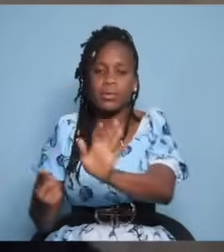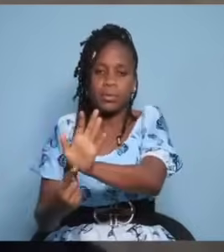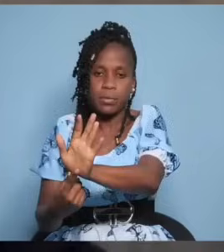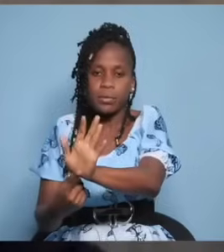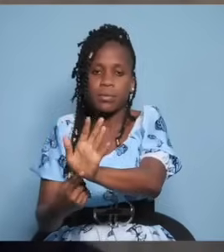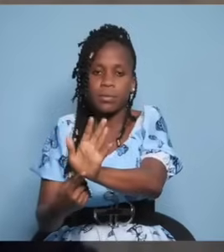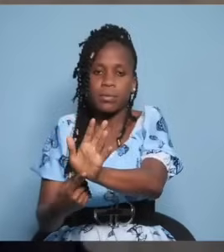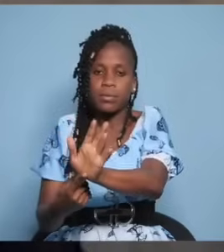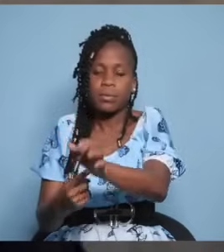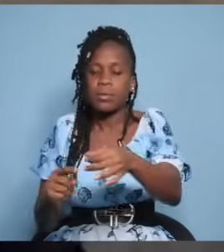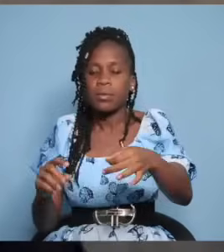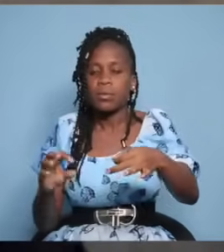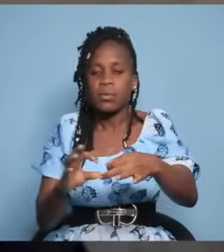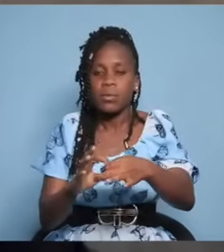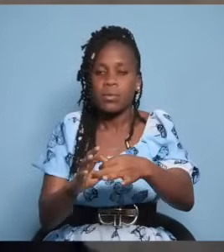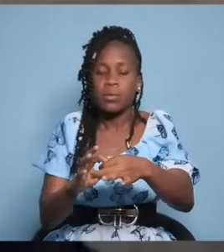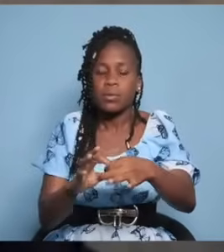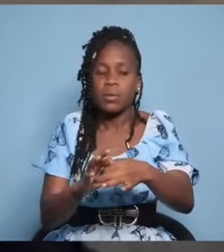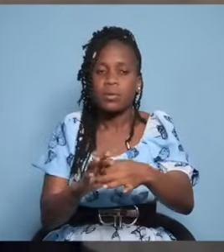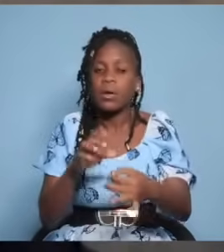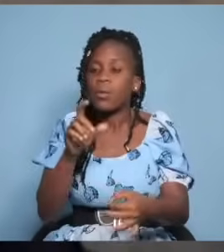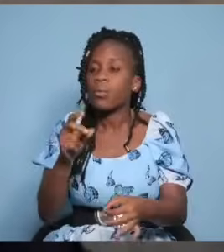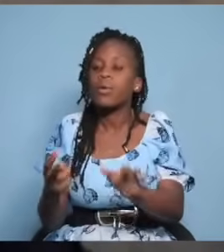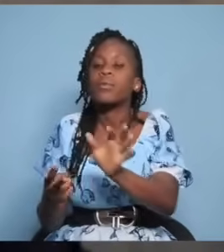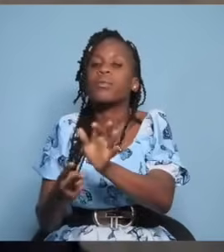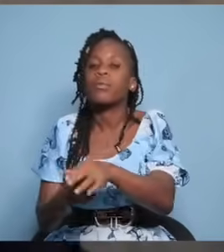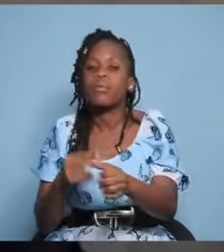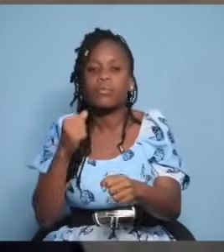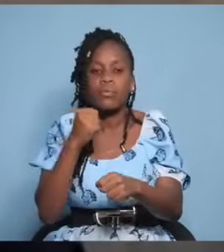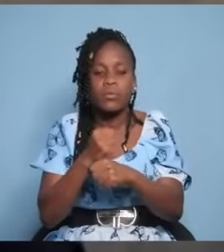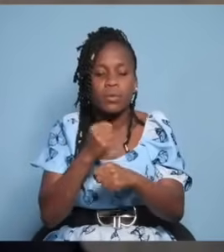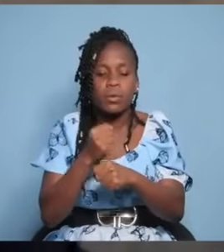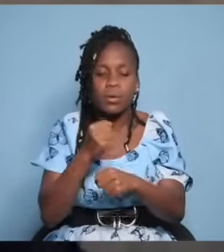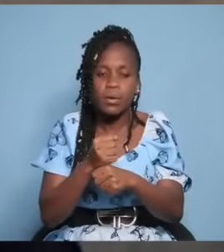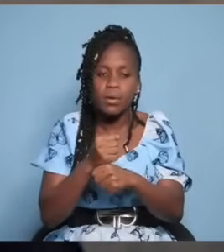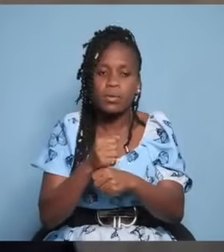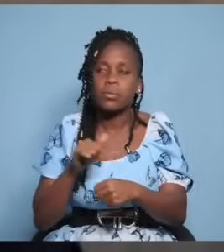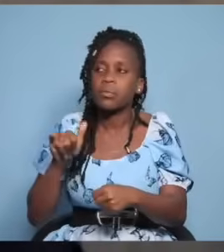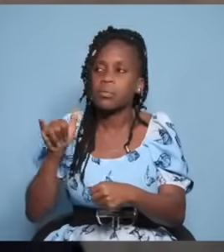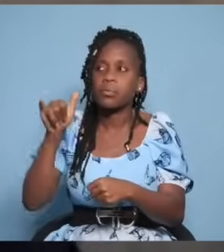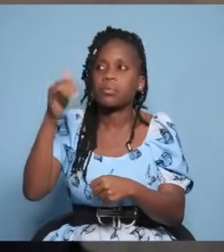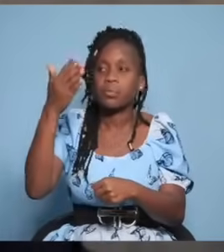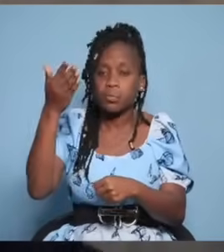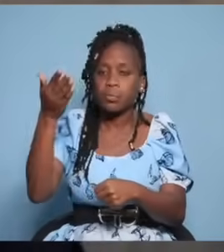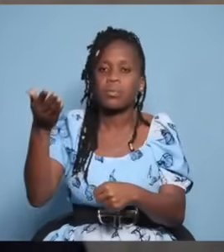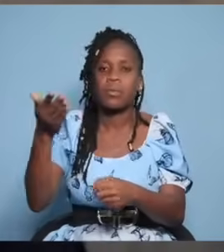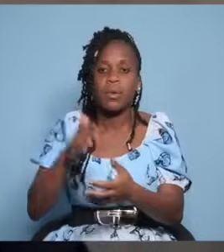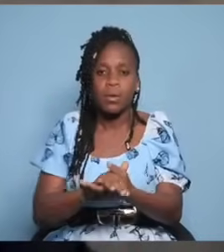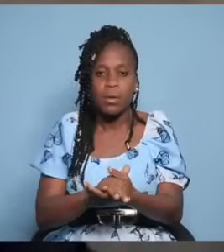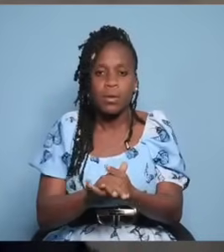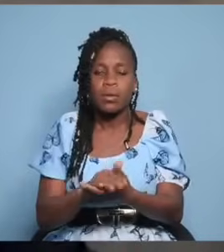plus watu saba waliokuwa wafanyakazi wa helikopta hii, crew. Kwa hiyo